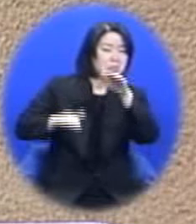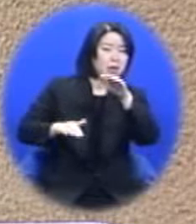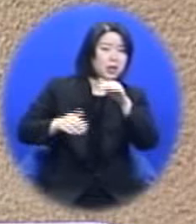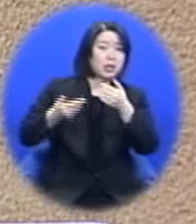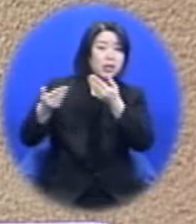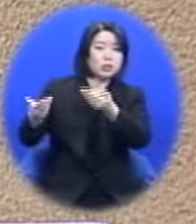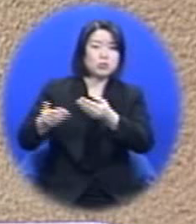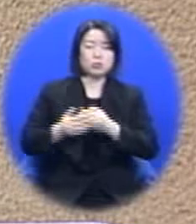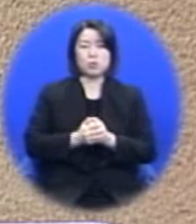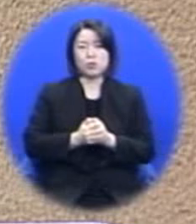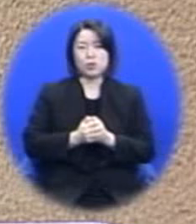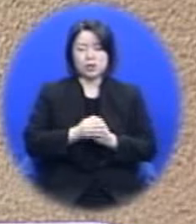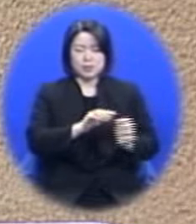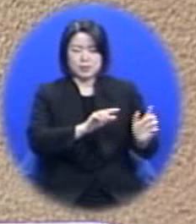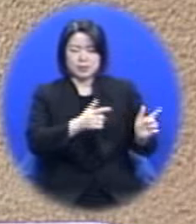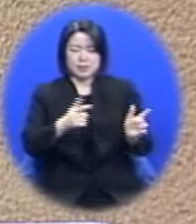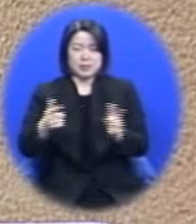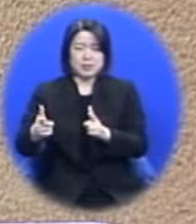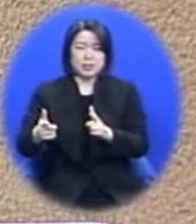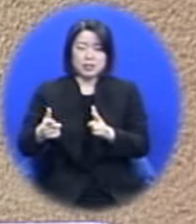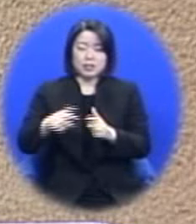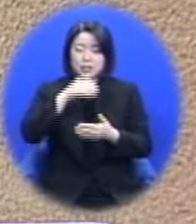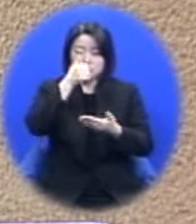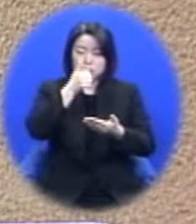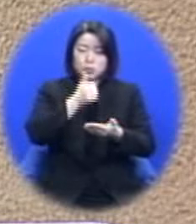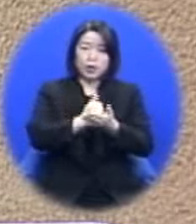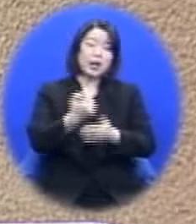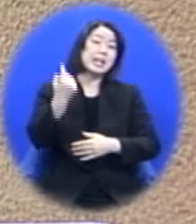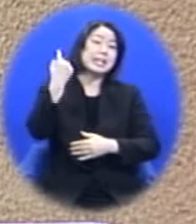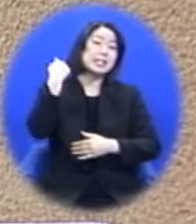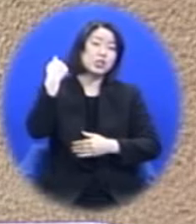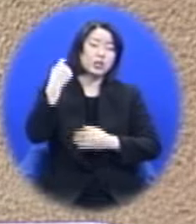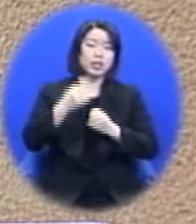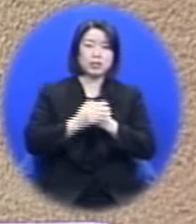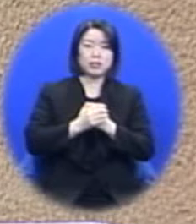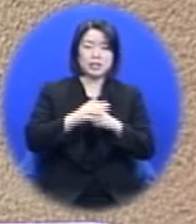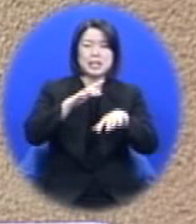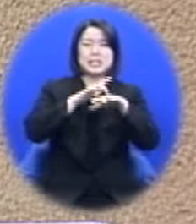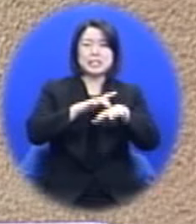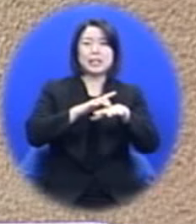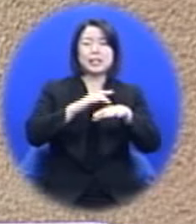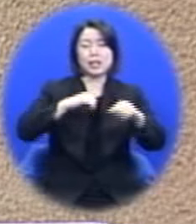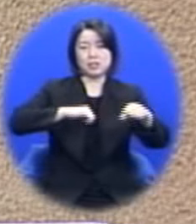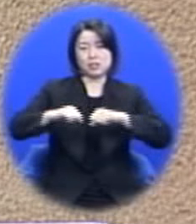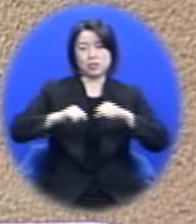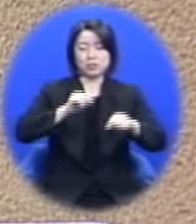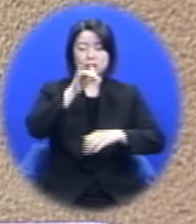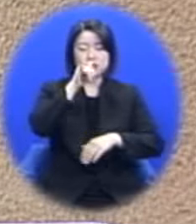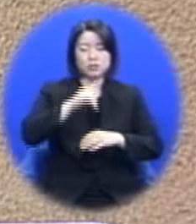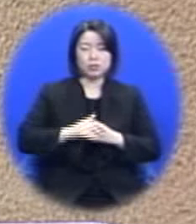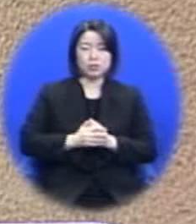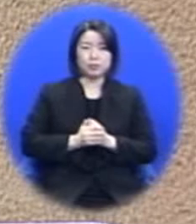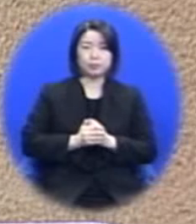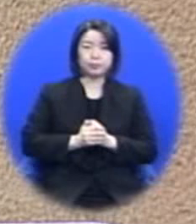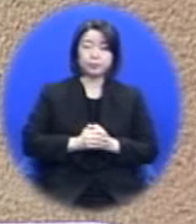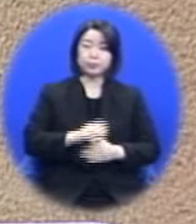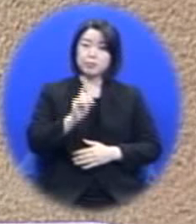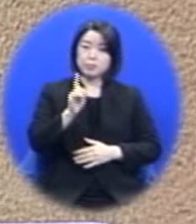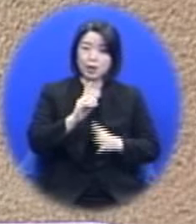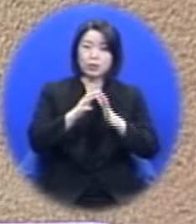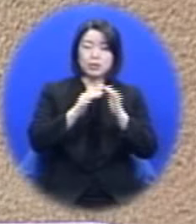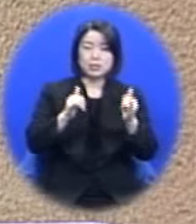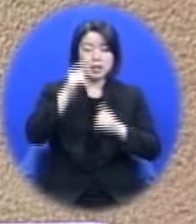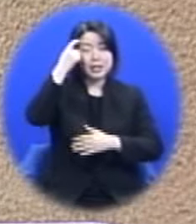이런 온갖 죄악들의 배후에는 사탄이 역사하고 있습니다. 어떤 분들은